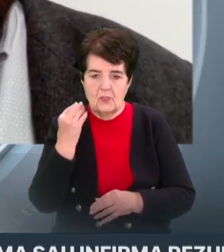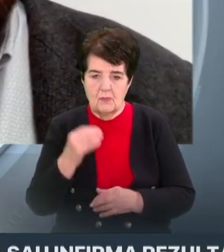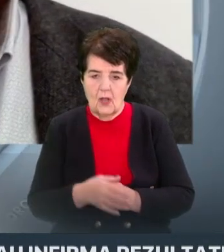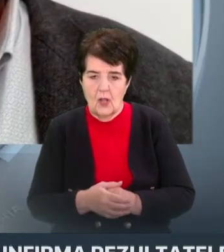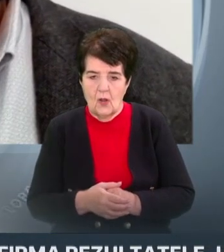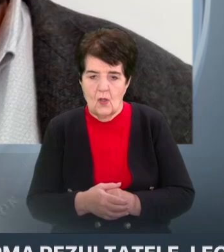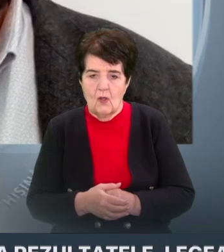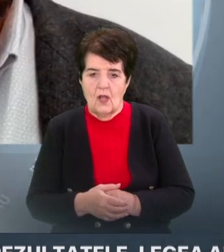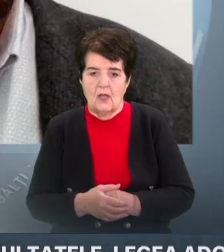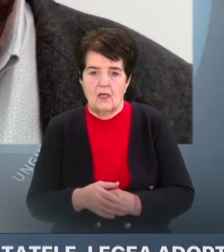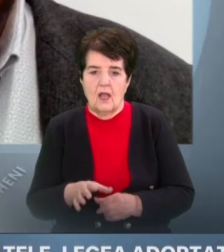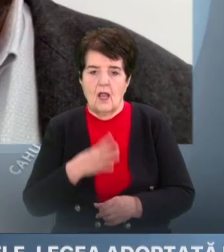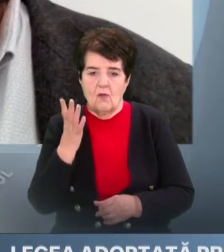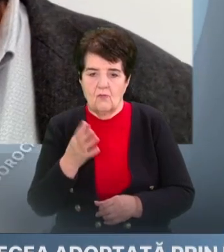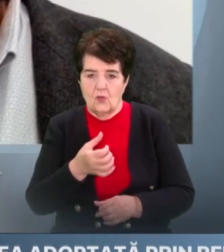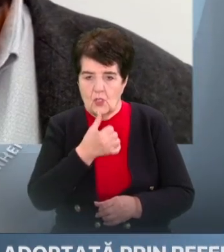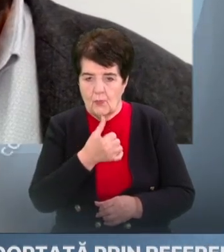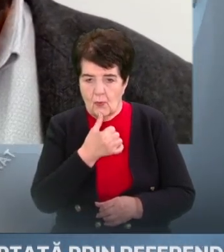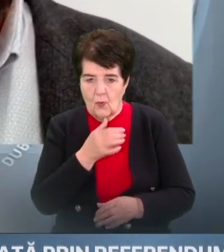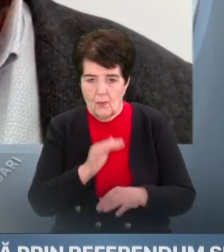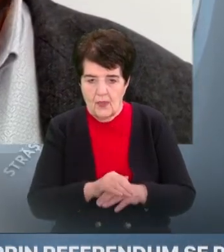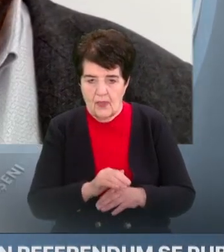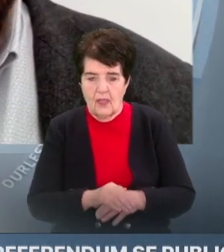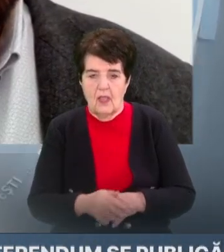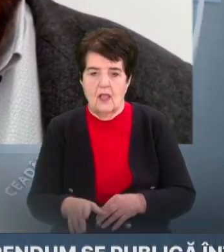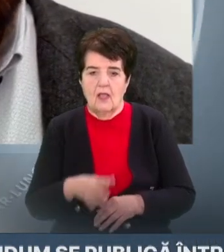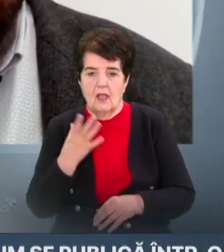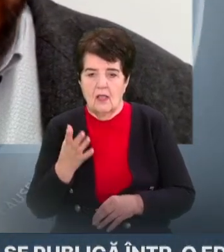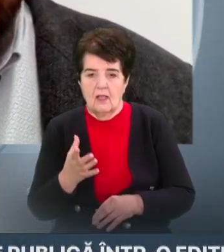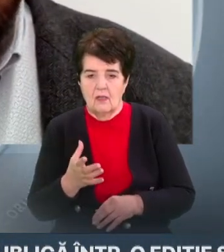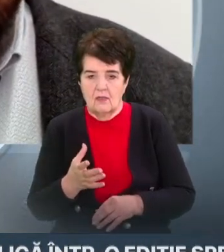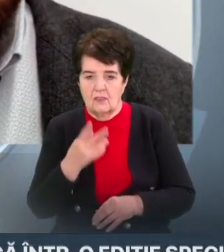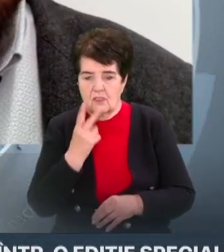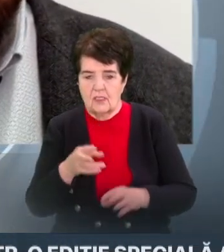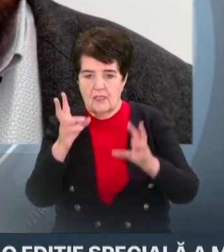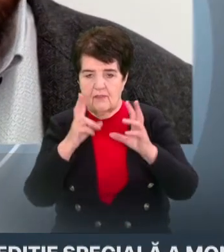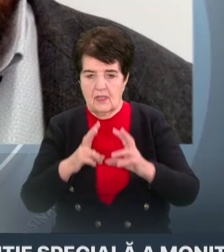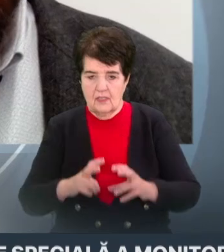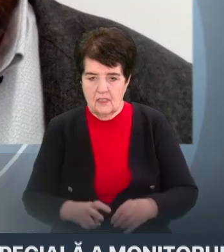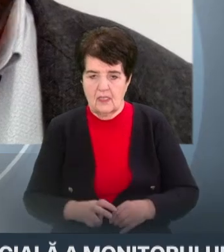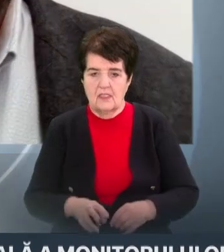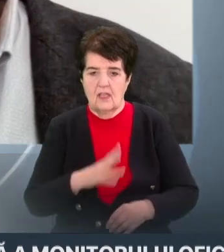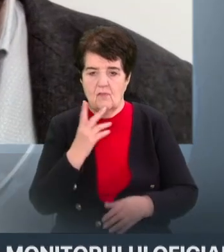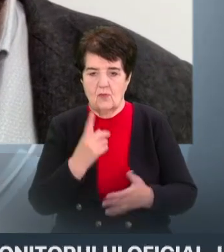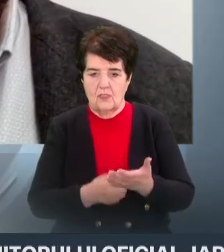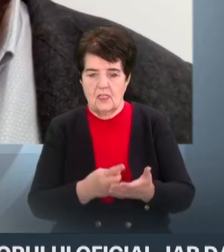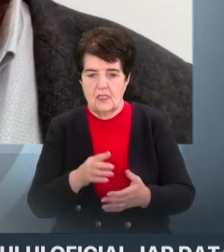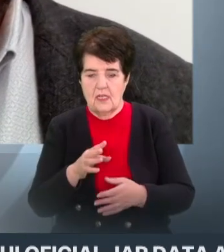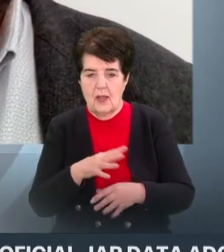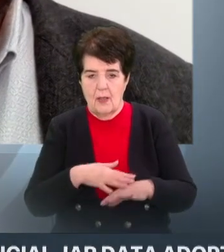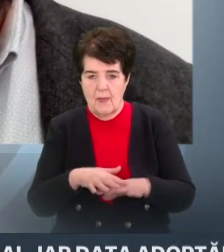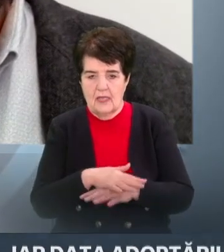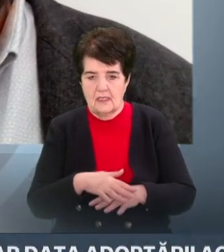și autoritățile au avut probe, au văzut și activitățile de investigații ale colegilor din mass media.